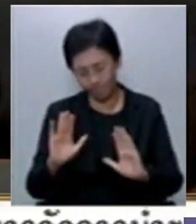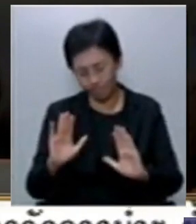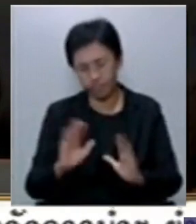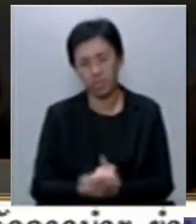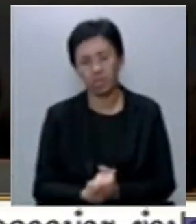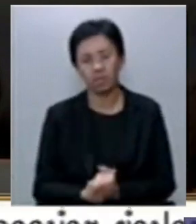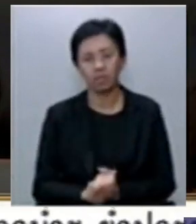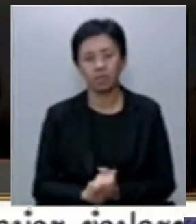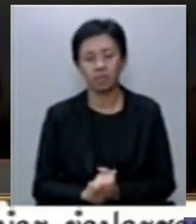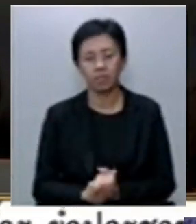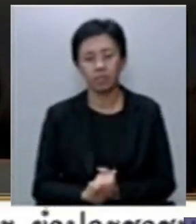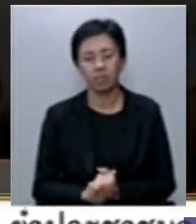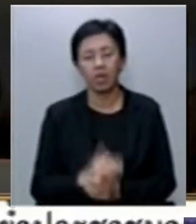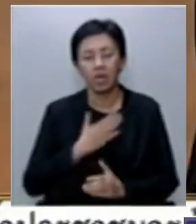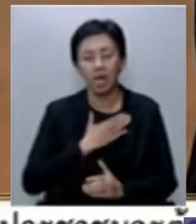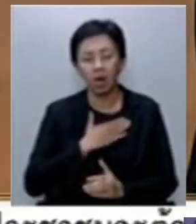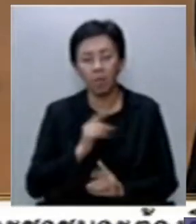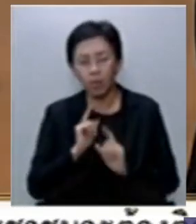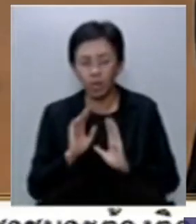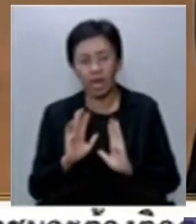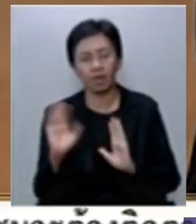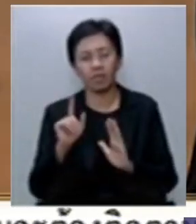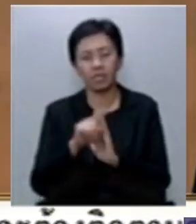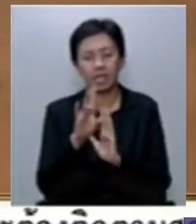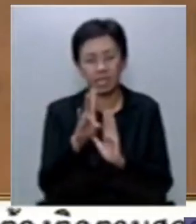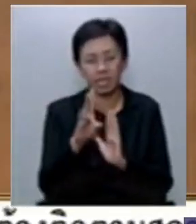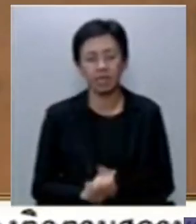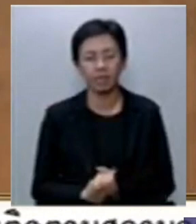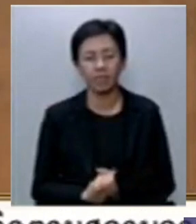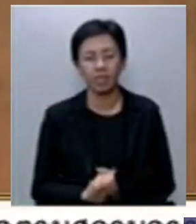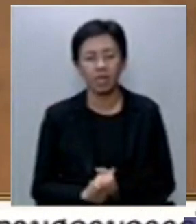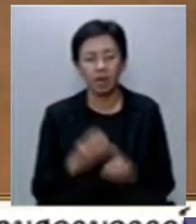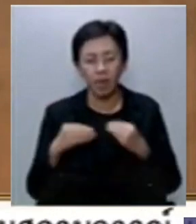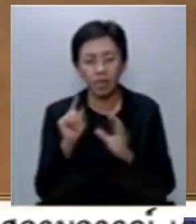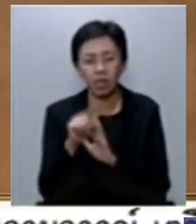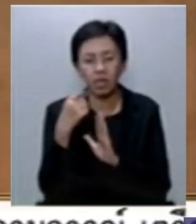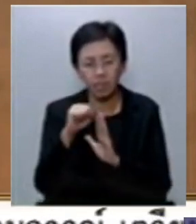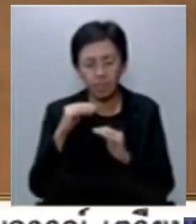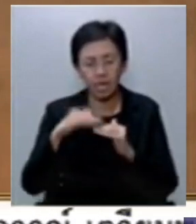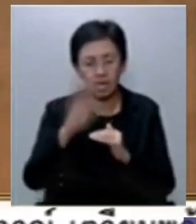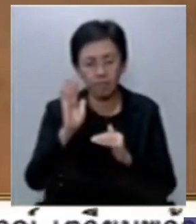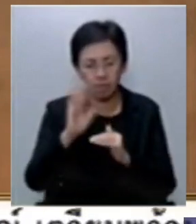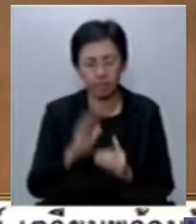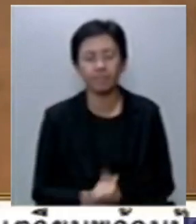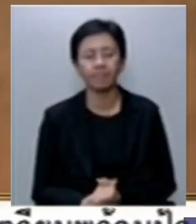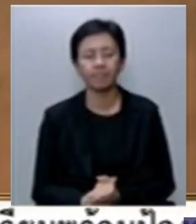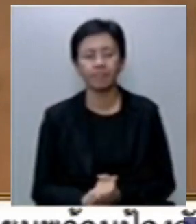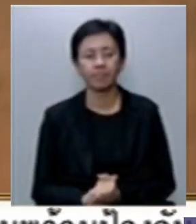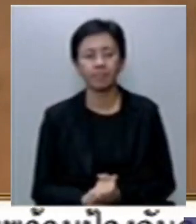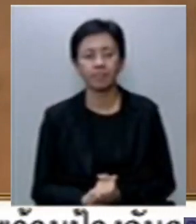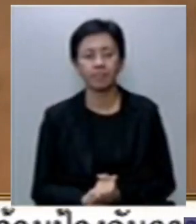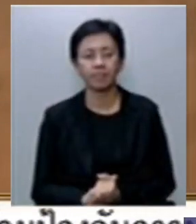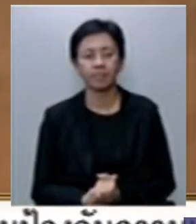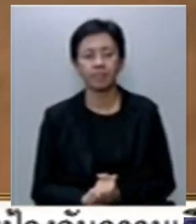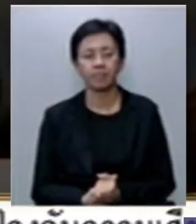รียบเพื่อนไป ครับ เราไปคัดคั้นคนอื่น7นาทีม ี อนุโลมไม่10นาทีอย่าให้เกินนั้นเลยครับเพราะว่ามันจะเป็นการแต